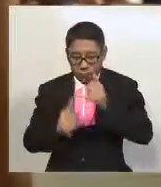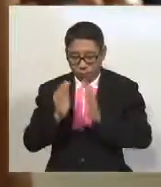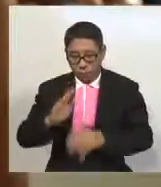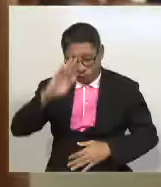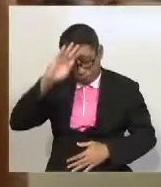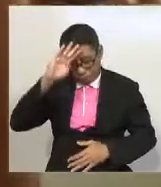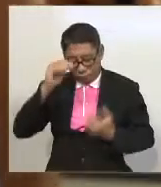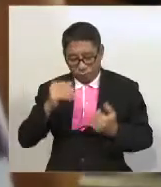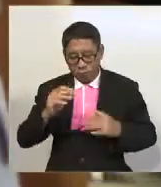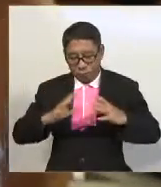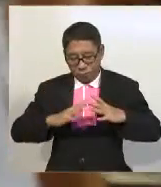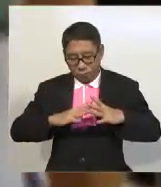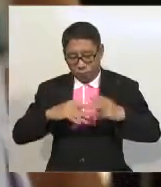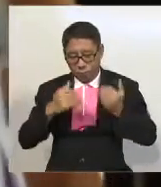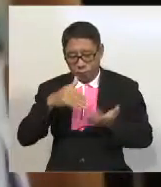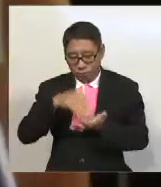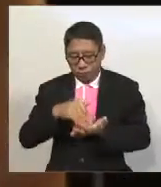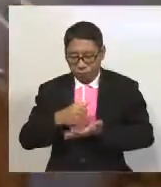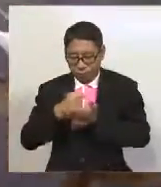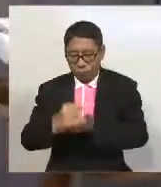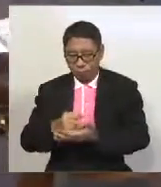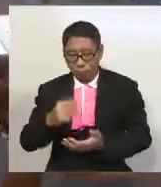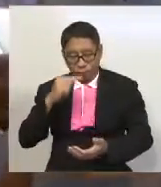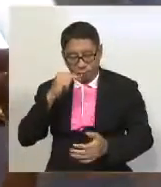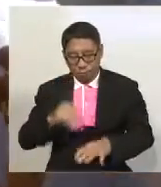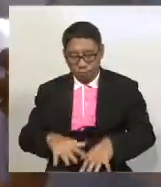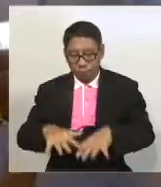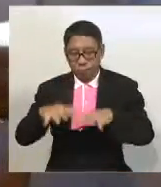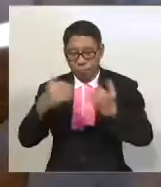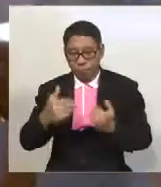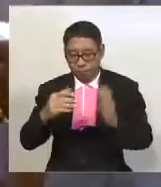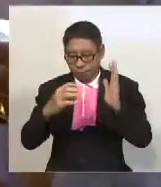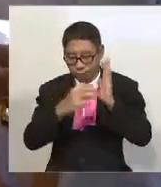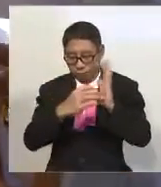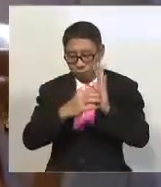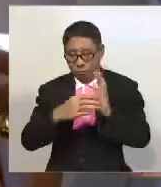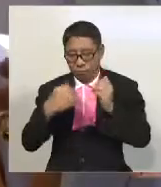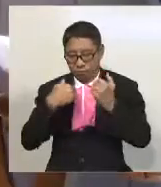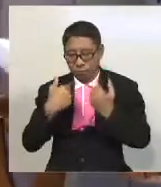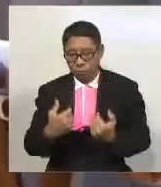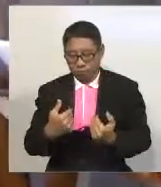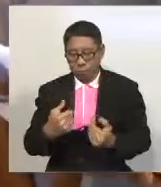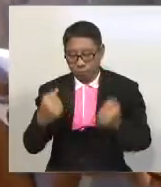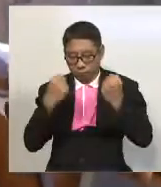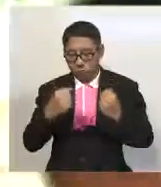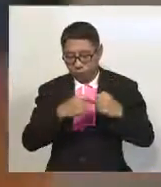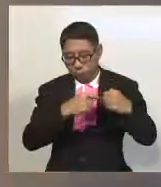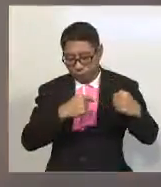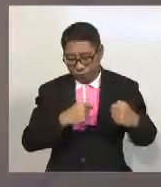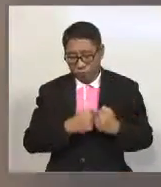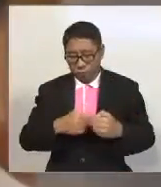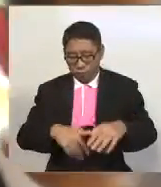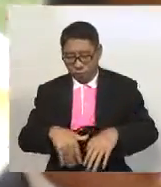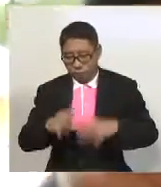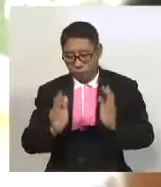เตียงที่เข้ามาพักที่บริเวณศูนย์ช่วยเหลือผู้ประสบภัยวัดกลางศรีไตรภูมิพร้อมกับให้กำลังใจประชาชนผู้อ